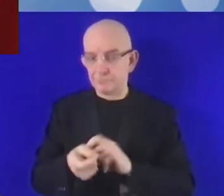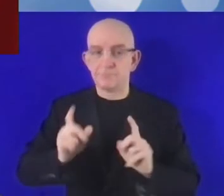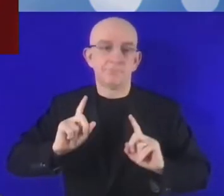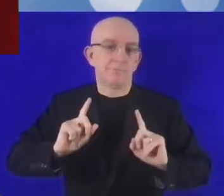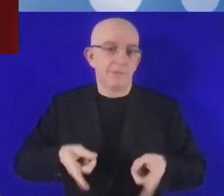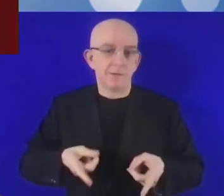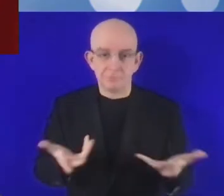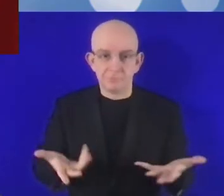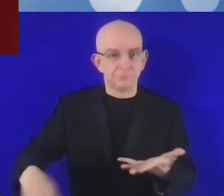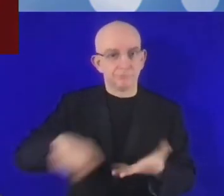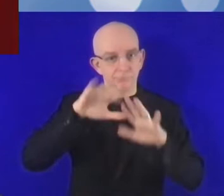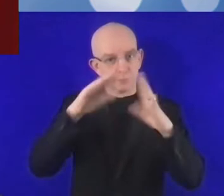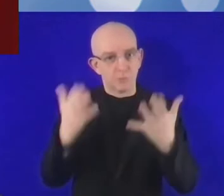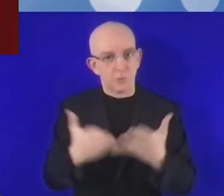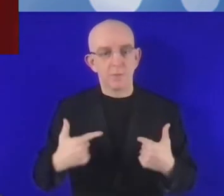pas.